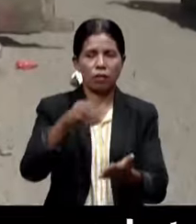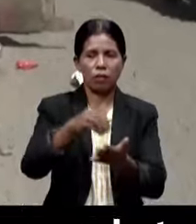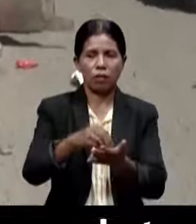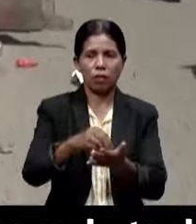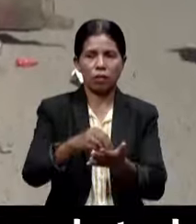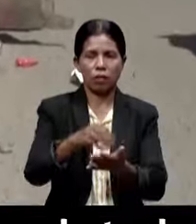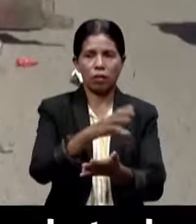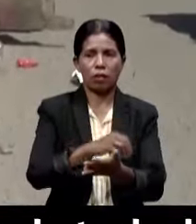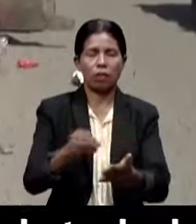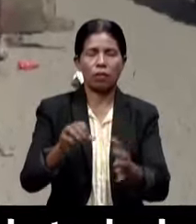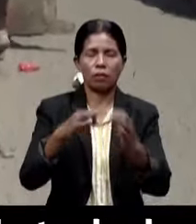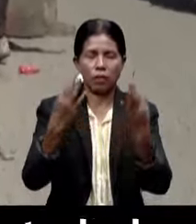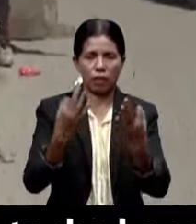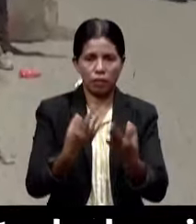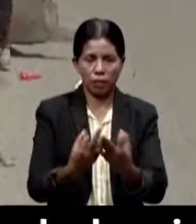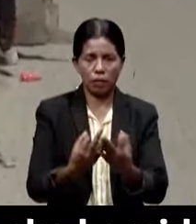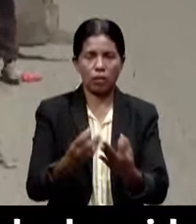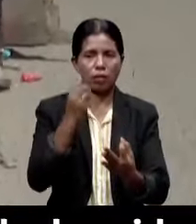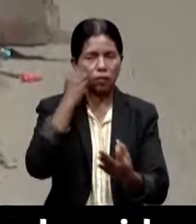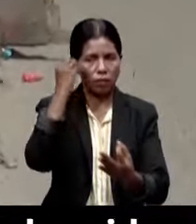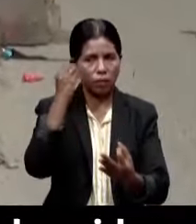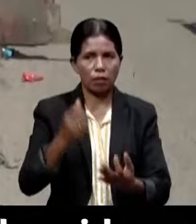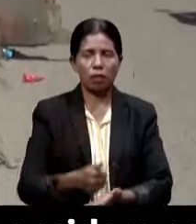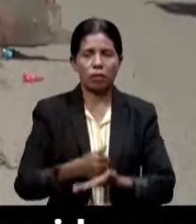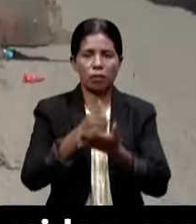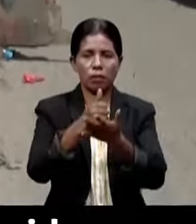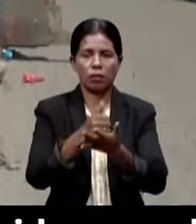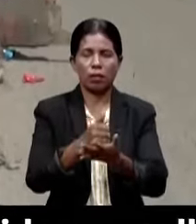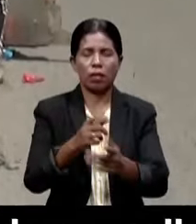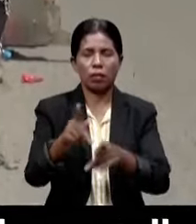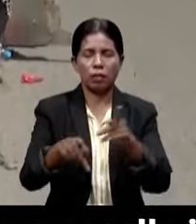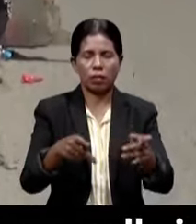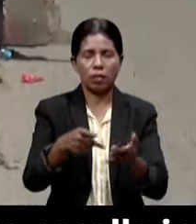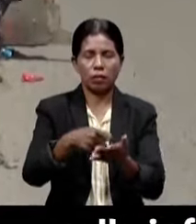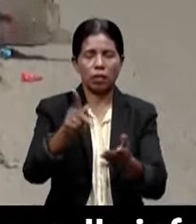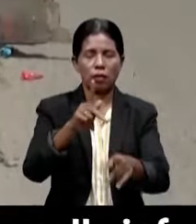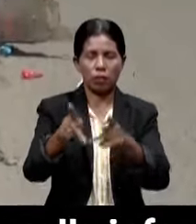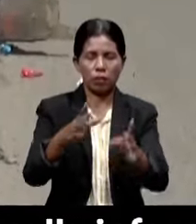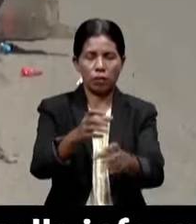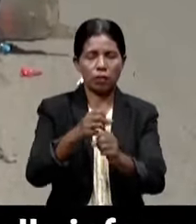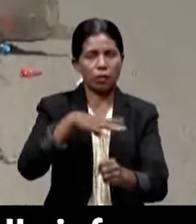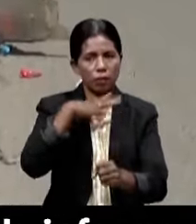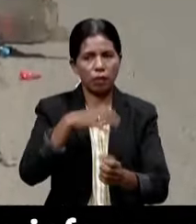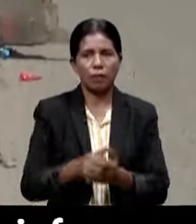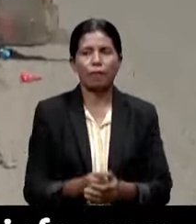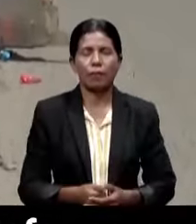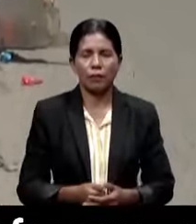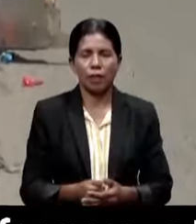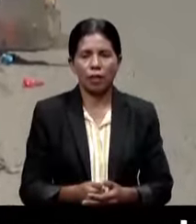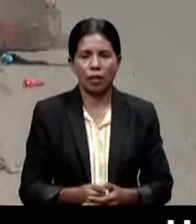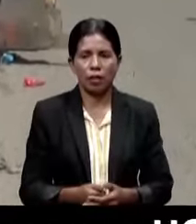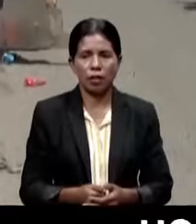pohang familia sih rumah larang paru di be setengah saya oh be emas sih raut fair ne balu be ne ne kar bela mina ne